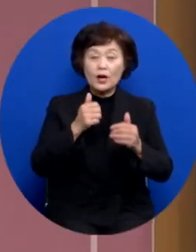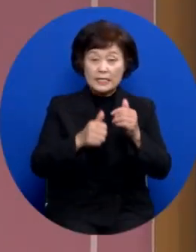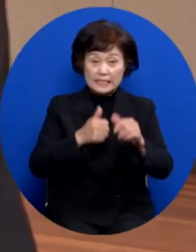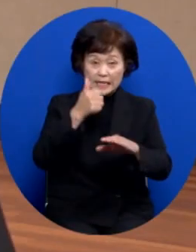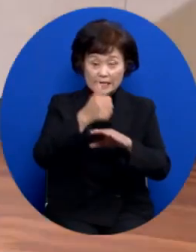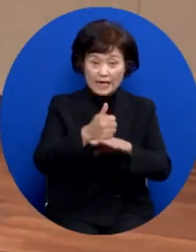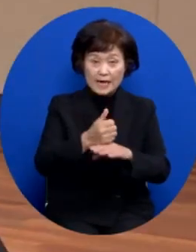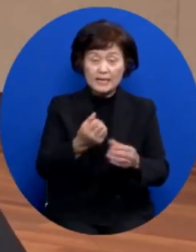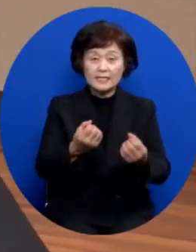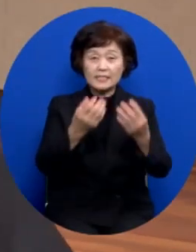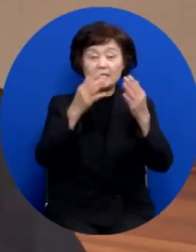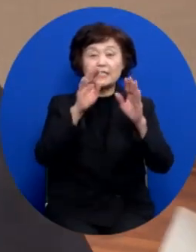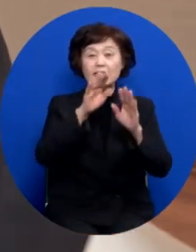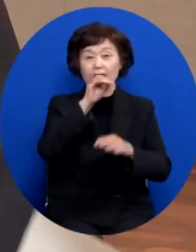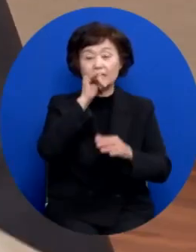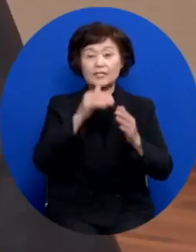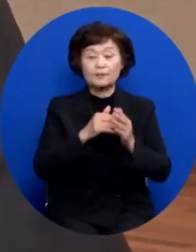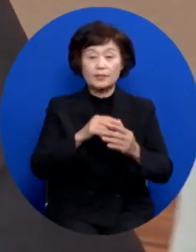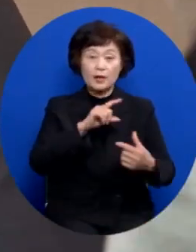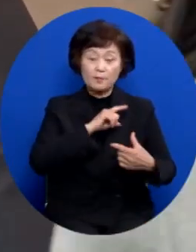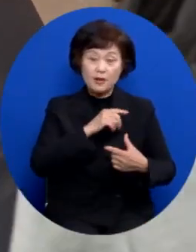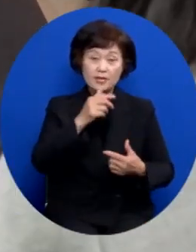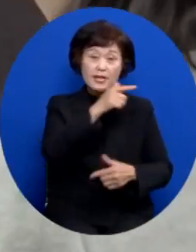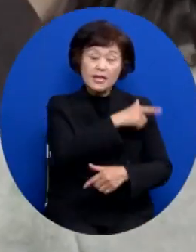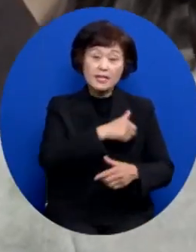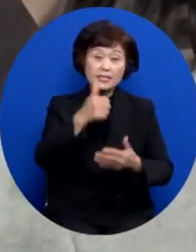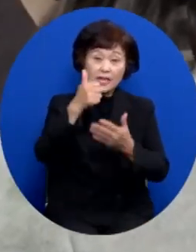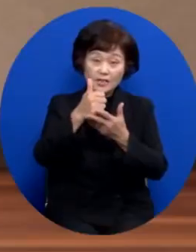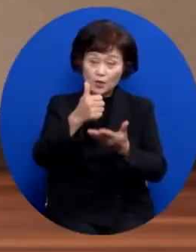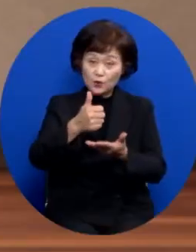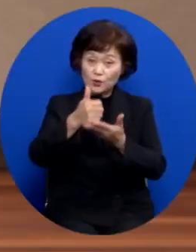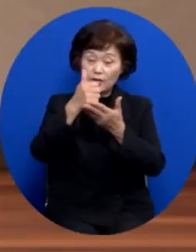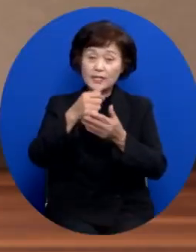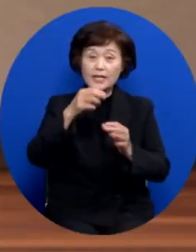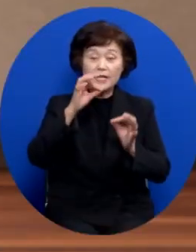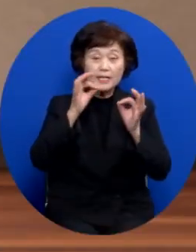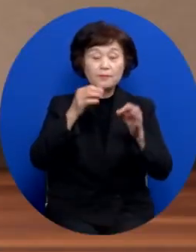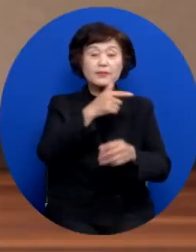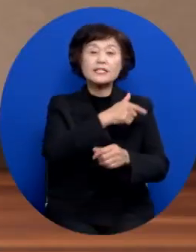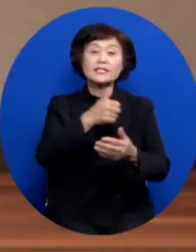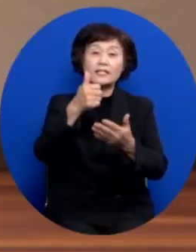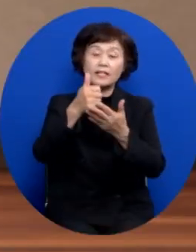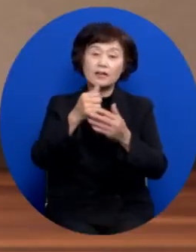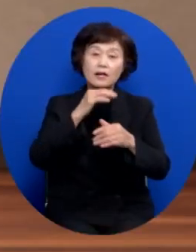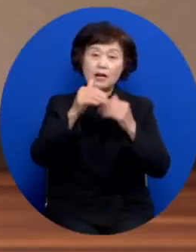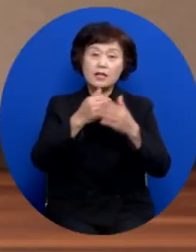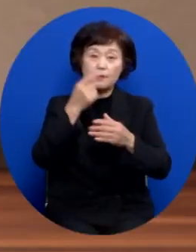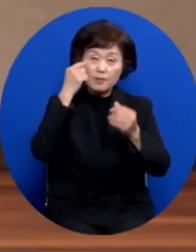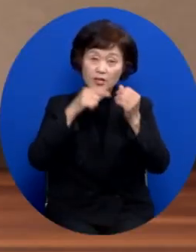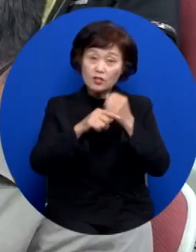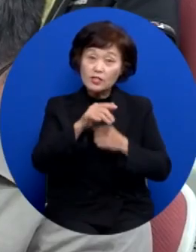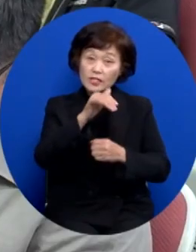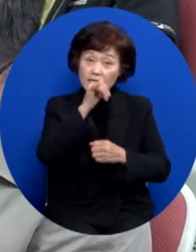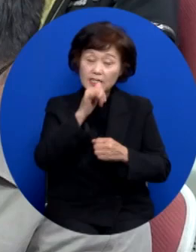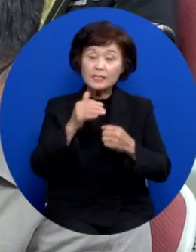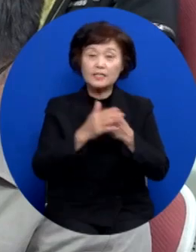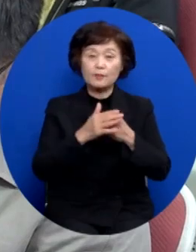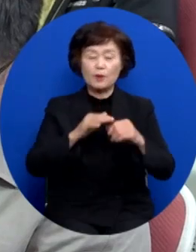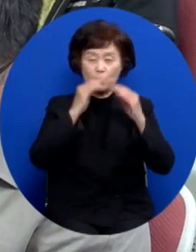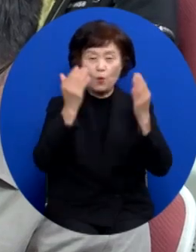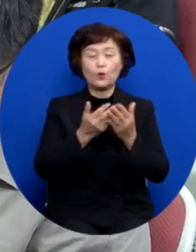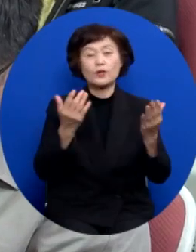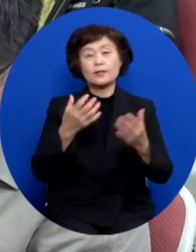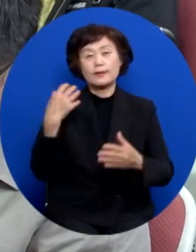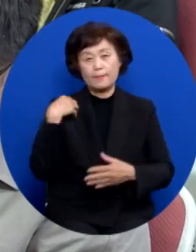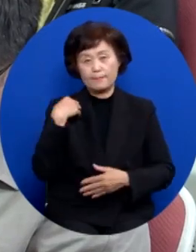취임식을 통해 가나안 복민회 명예이사장으로 추대된 김범일 명예이사장은 하나님의 뜻이 있었기에 모든 일을 감당할